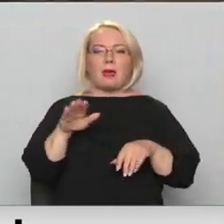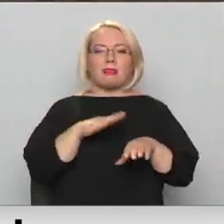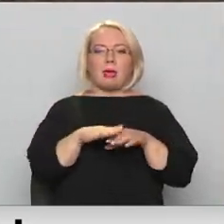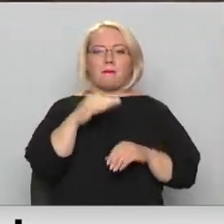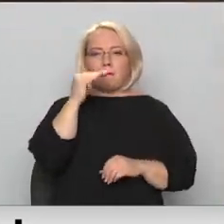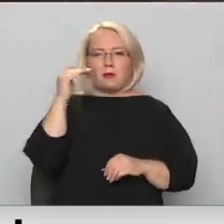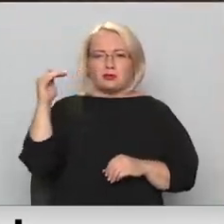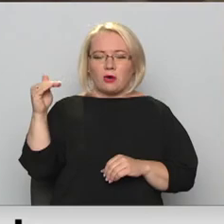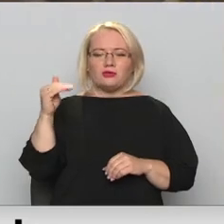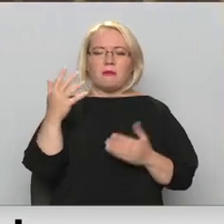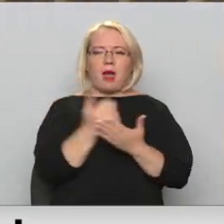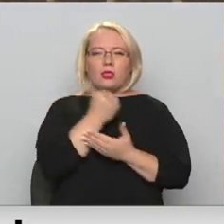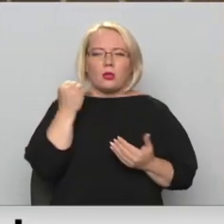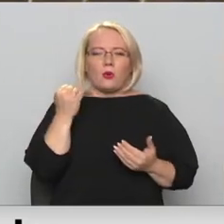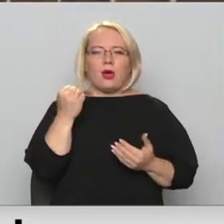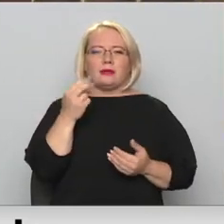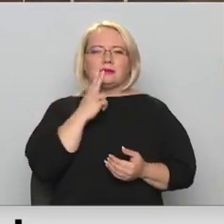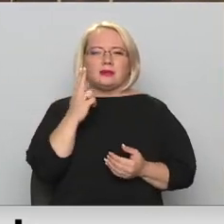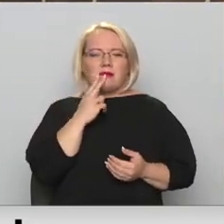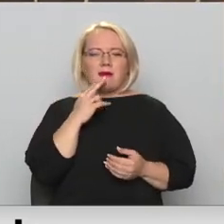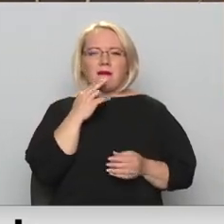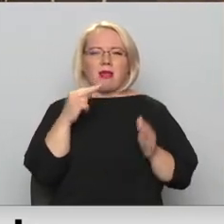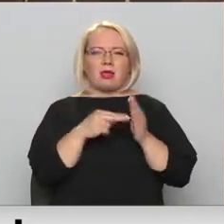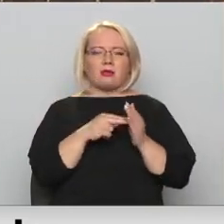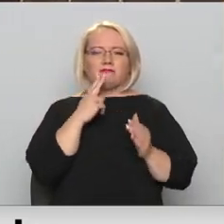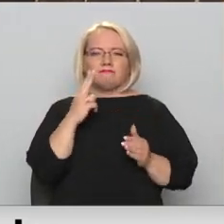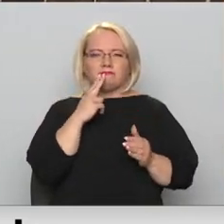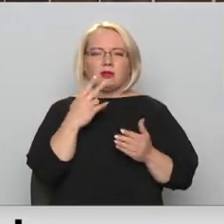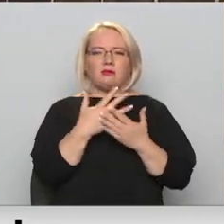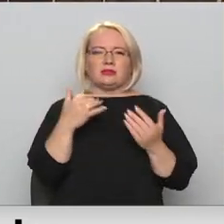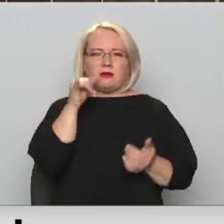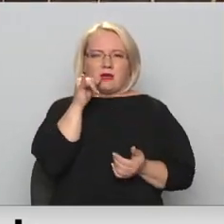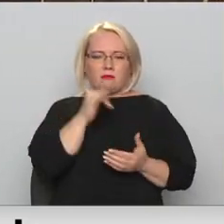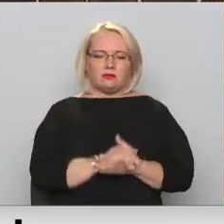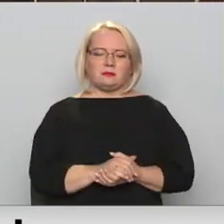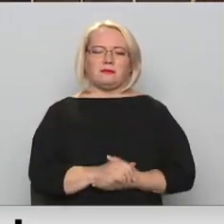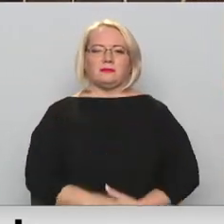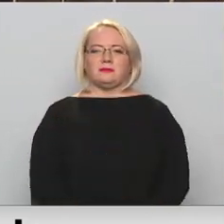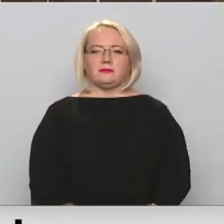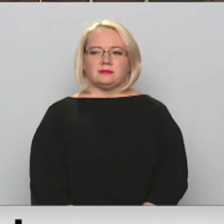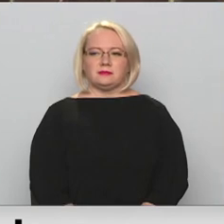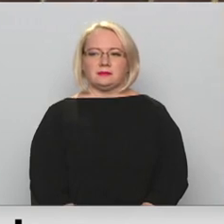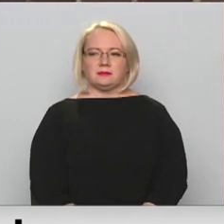bieži vien atrod cigaretes, elektroniskās cigaretes un veipus. Meklē.